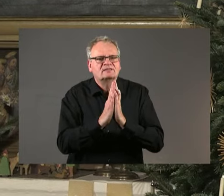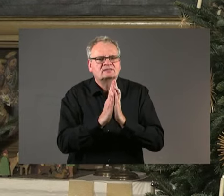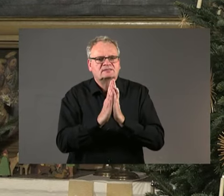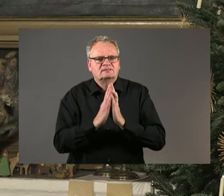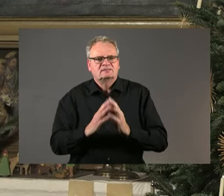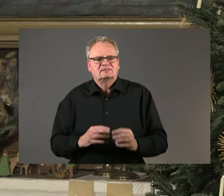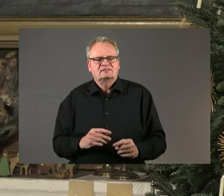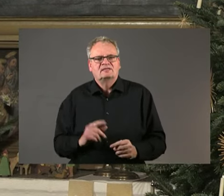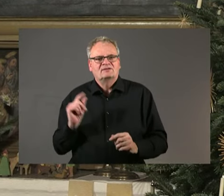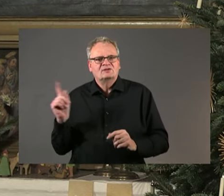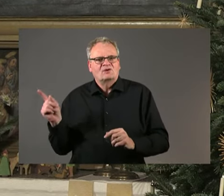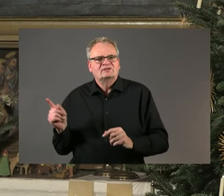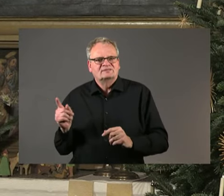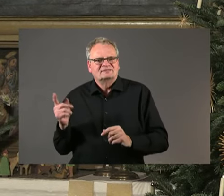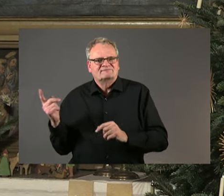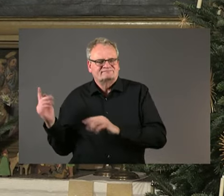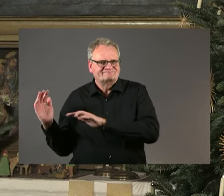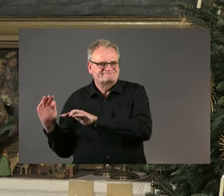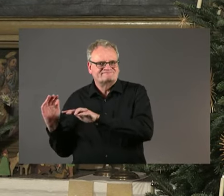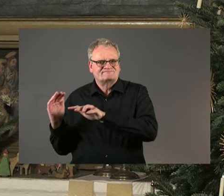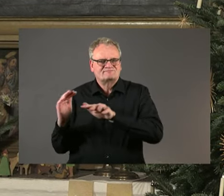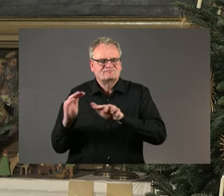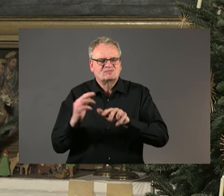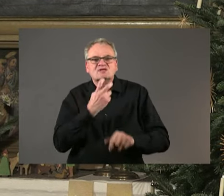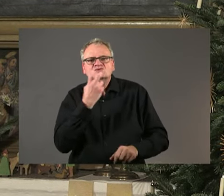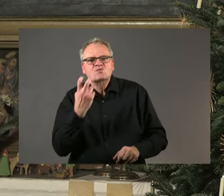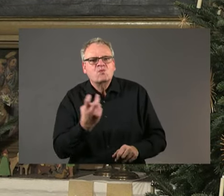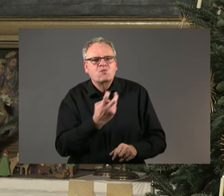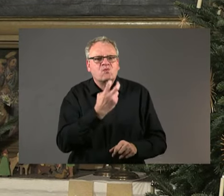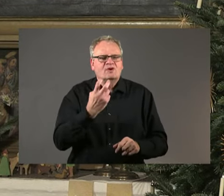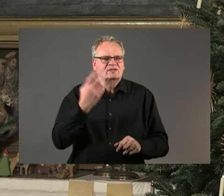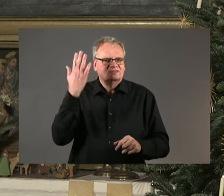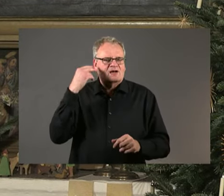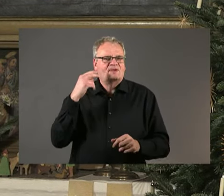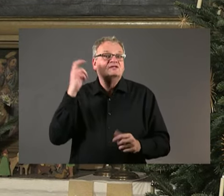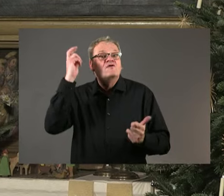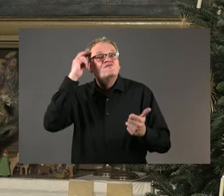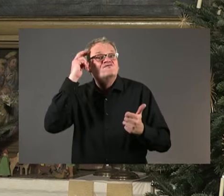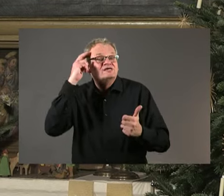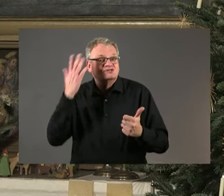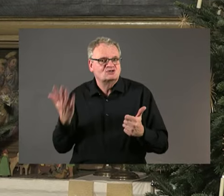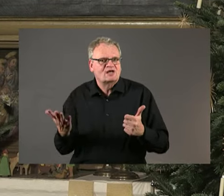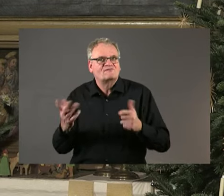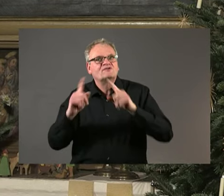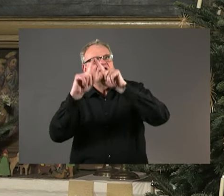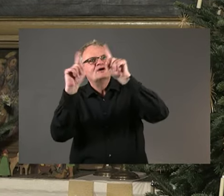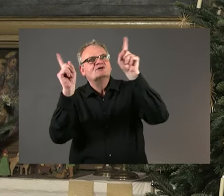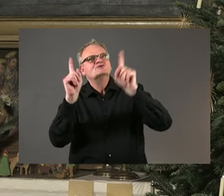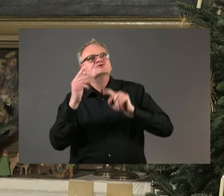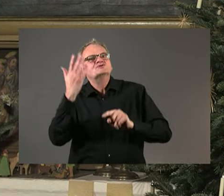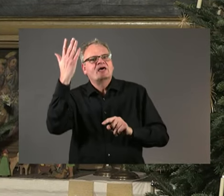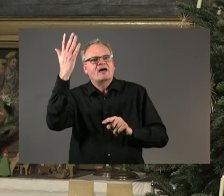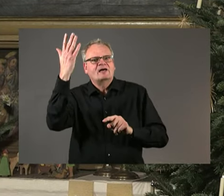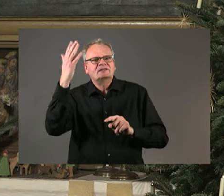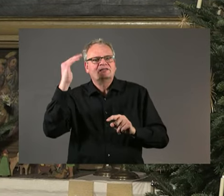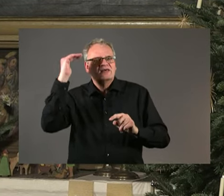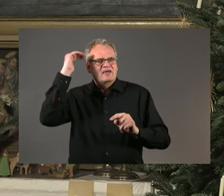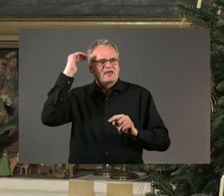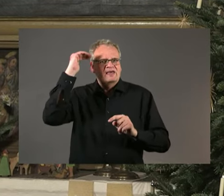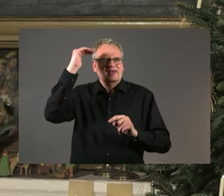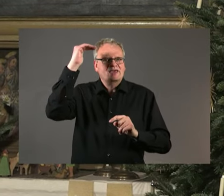Suchende sind sie, die Weisen aus dem Morgenland. Wissenschaftler, die unter dem klaren